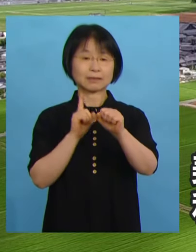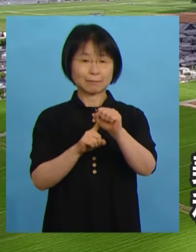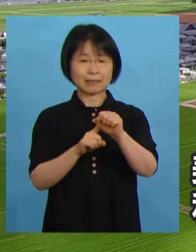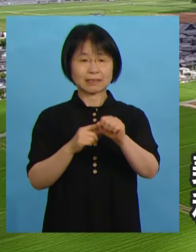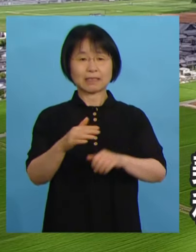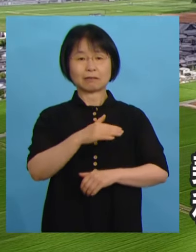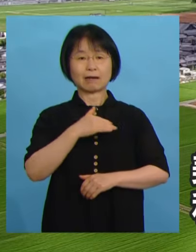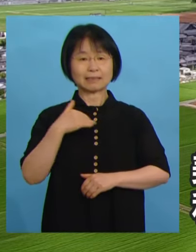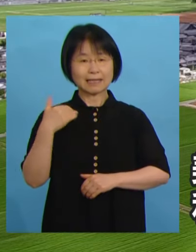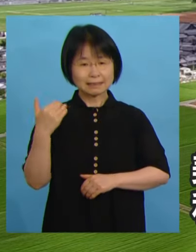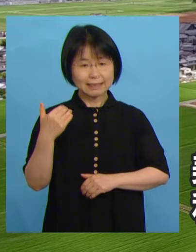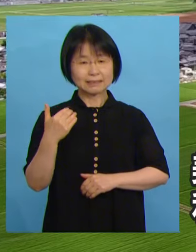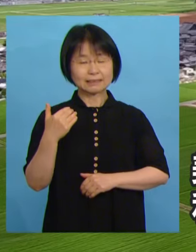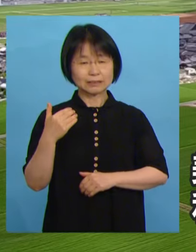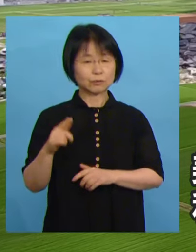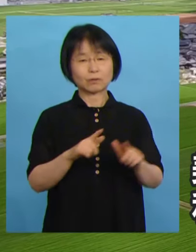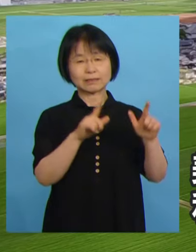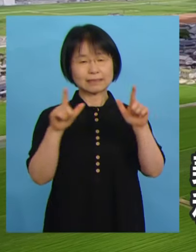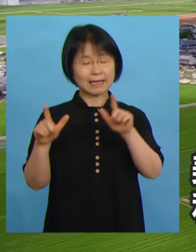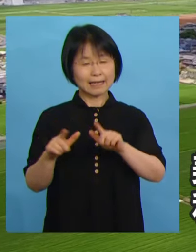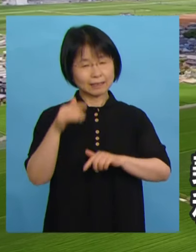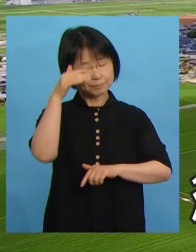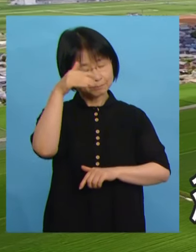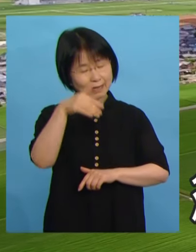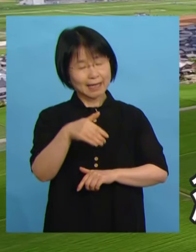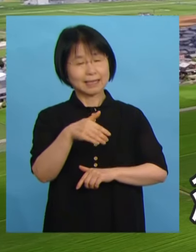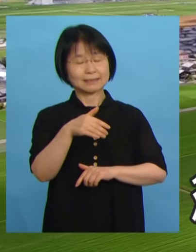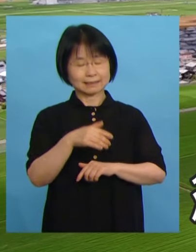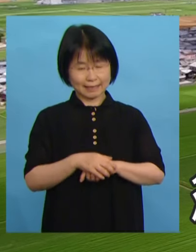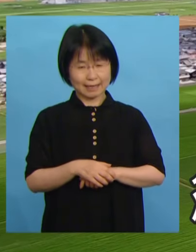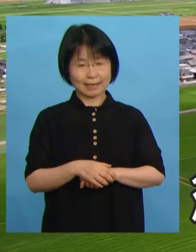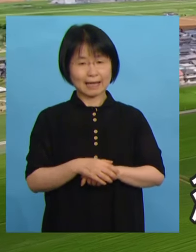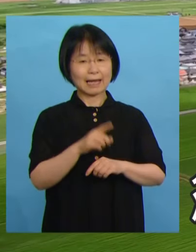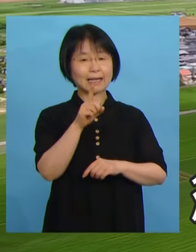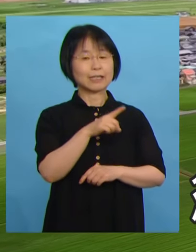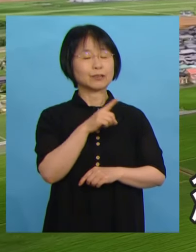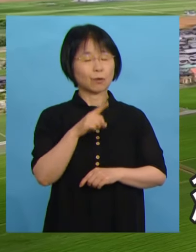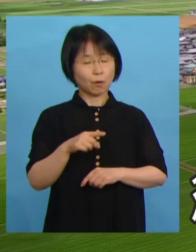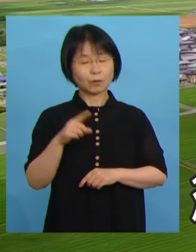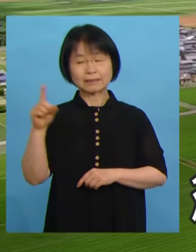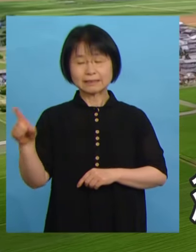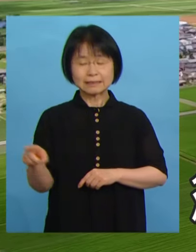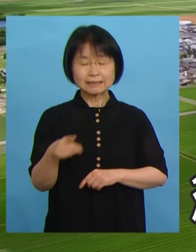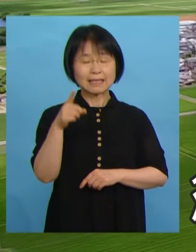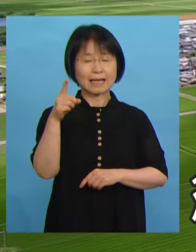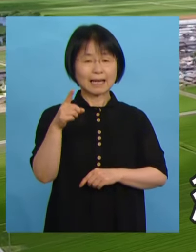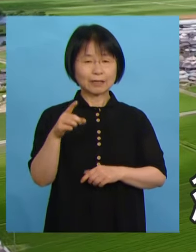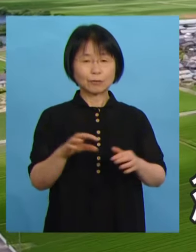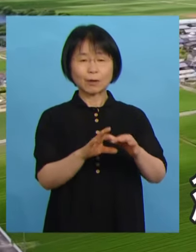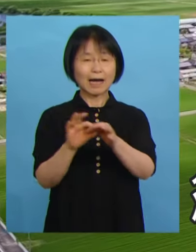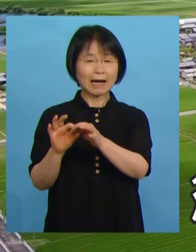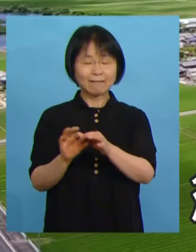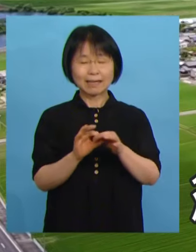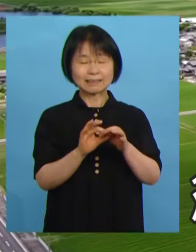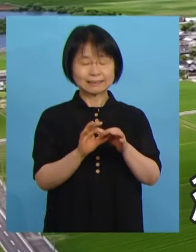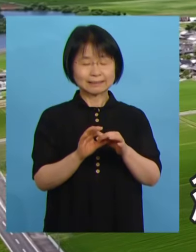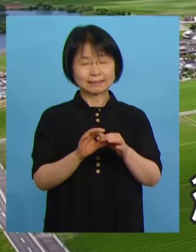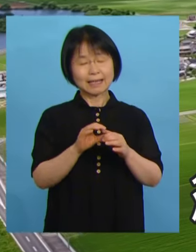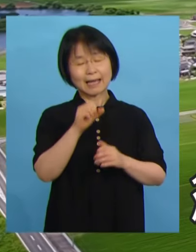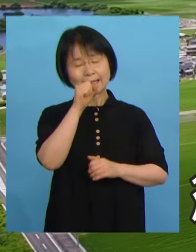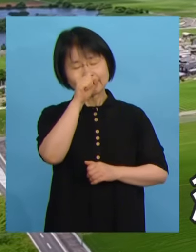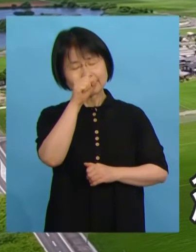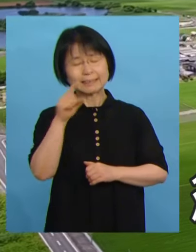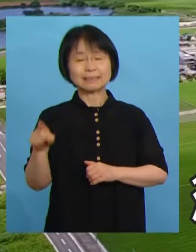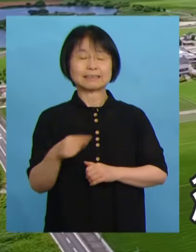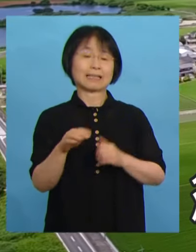ち人間の社会生活の在り方を見直すこと、また人が自然と適切に関わり良好な自然